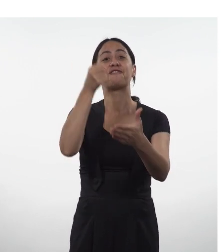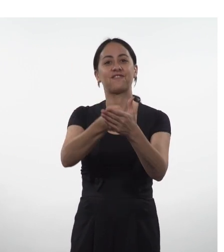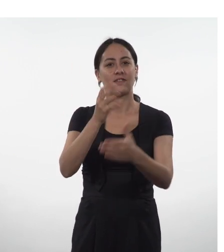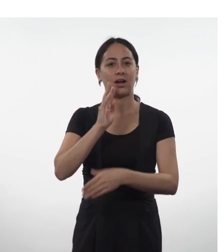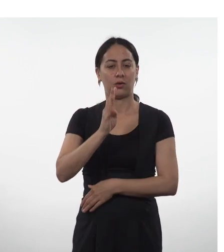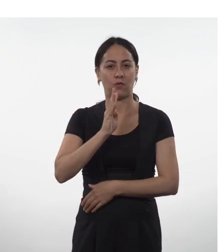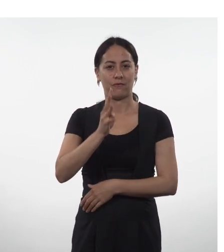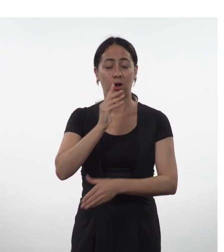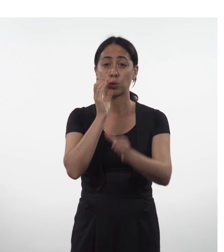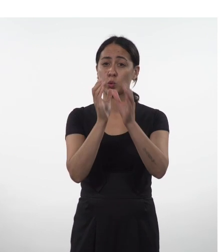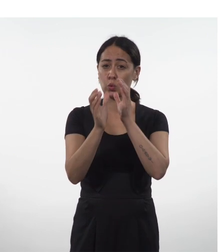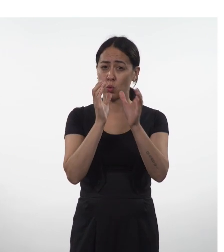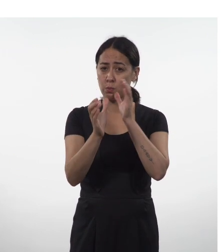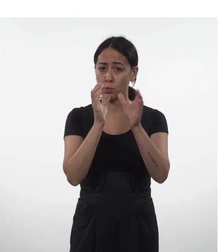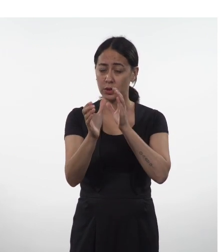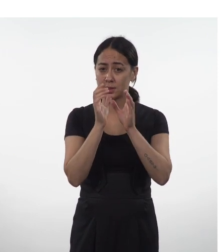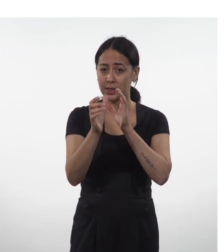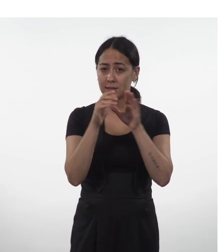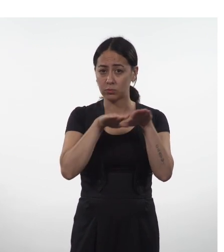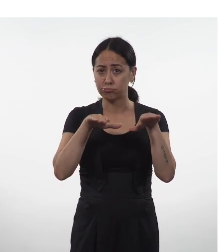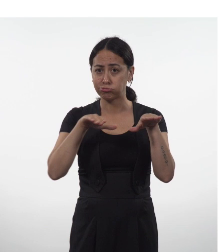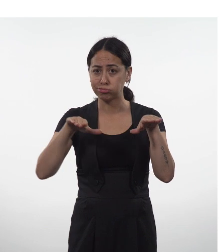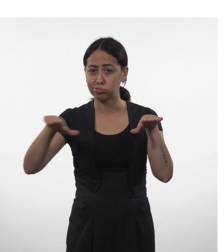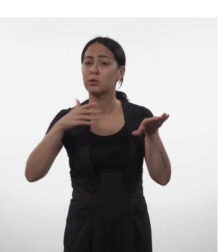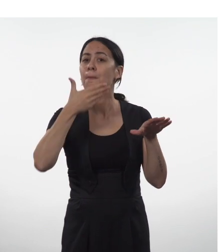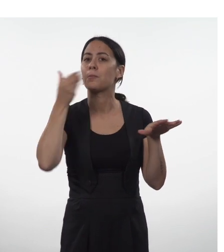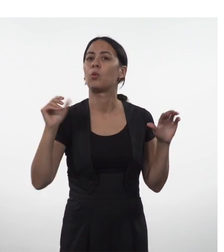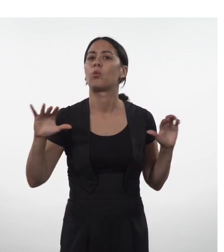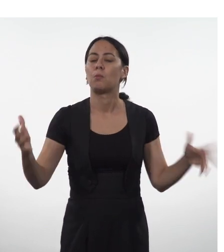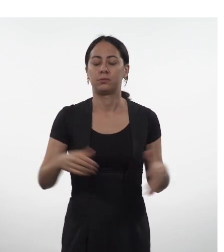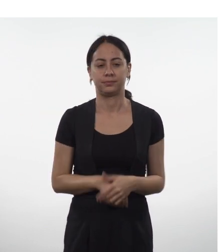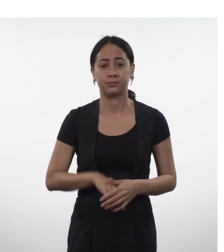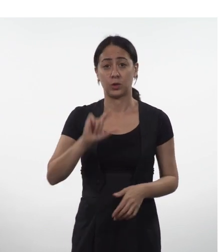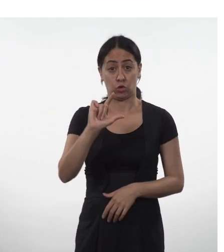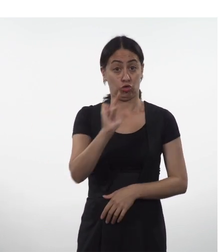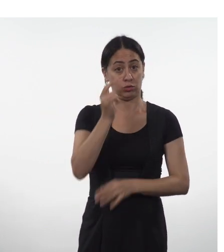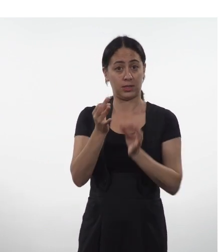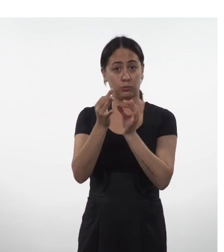de communication alternative améliorée. La deuxième solution